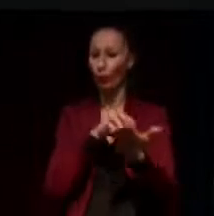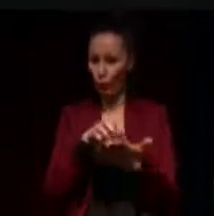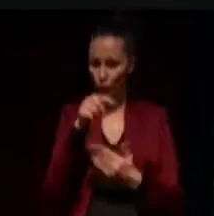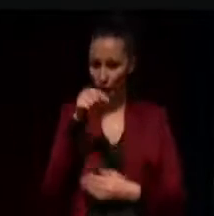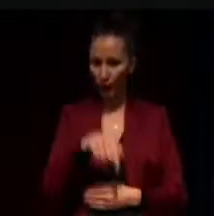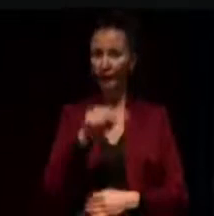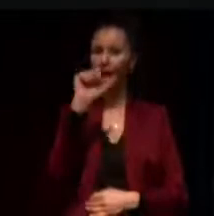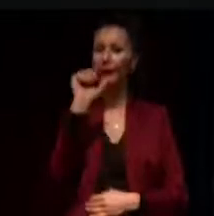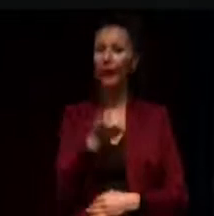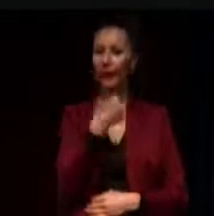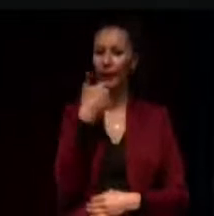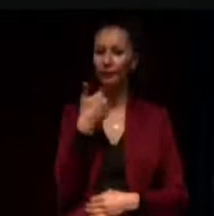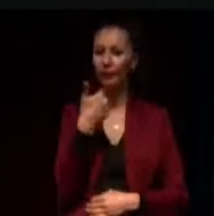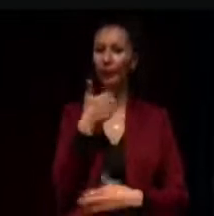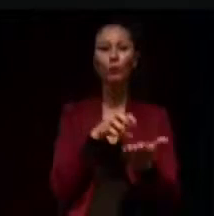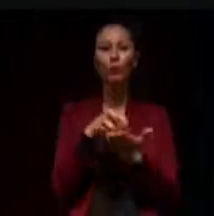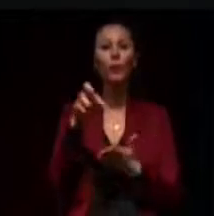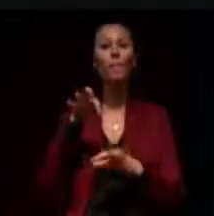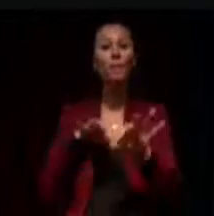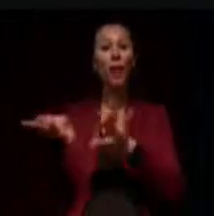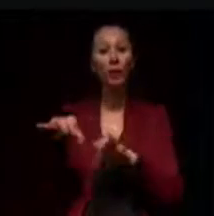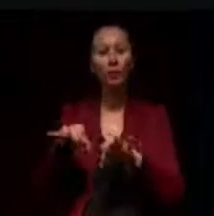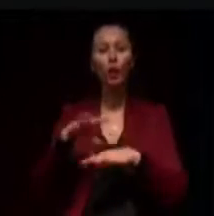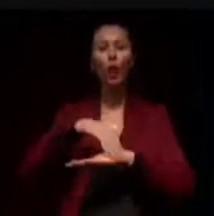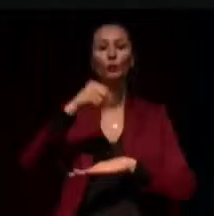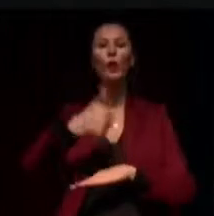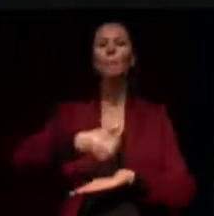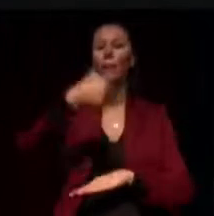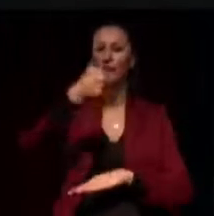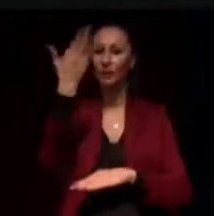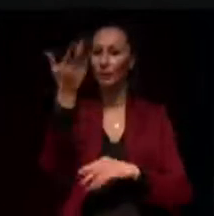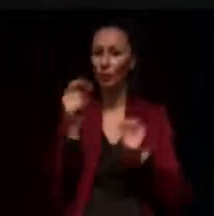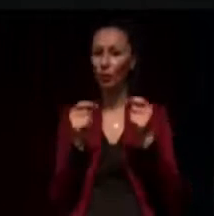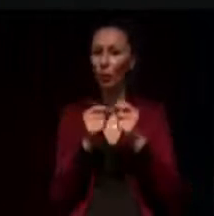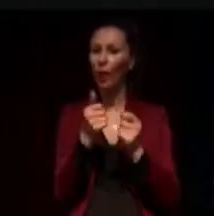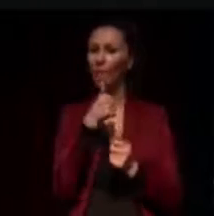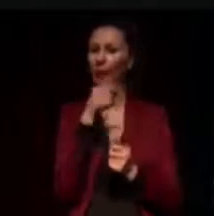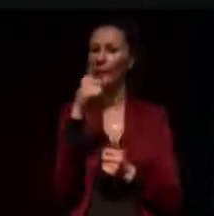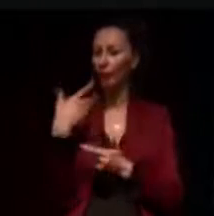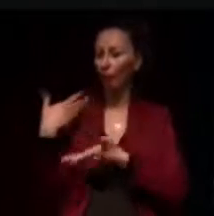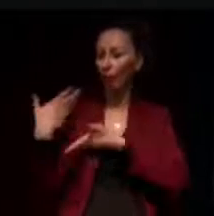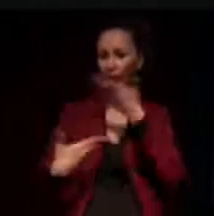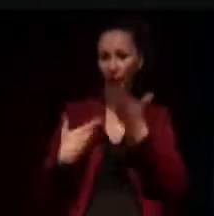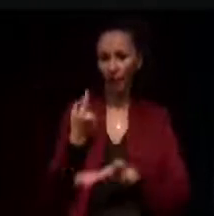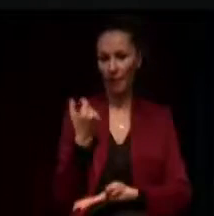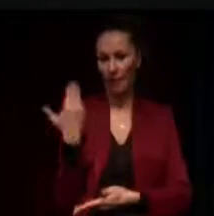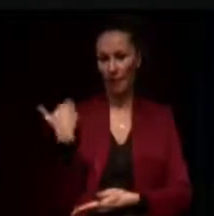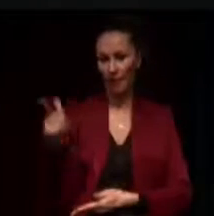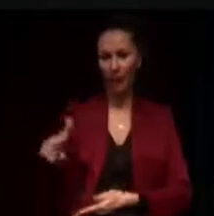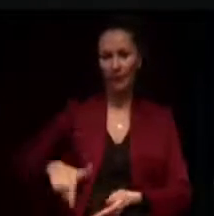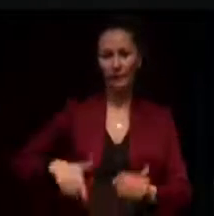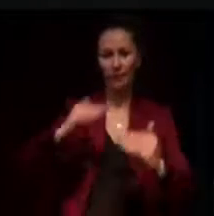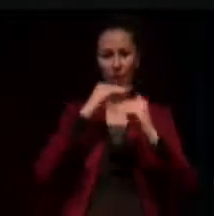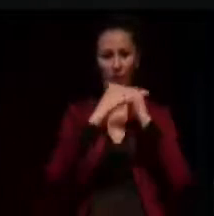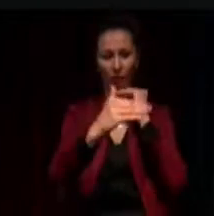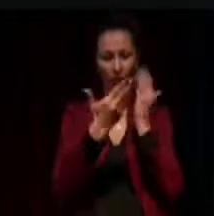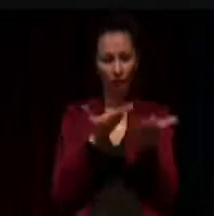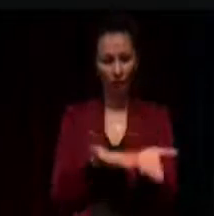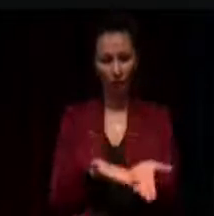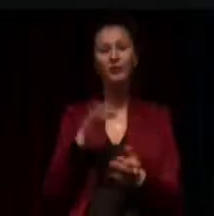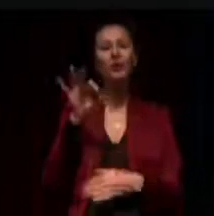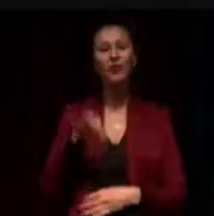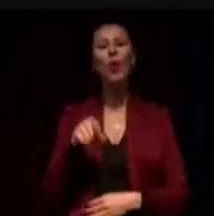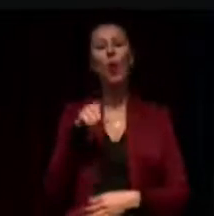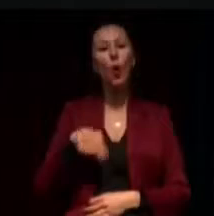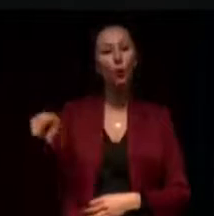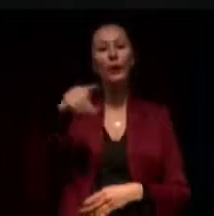Bütçeyi değerli Bütçe Plan Komisyonu Başkan arkadaşımız Bülent Bey arz ettiler meclisimize ve İzmir halkına.